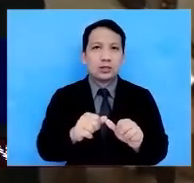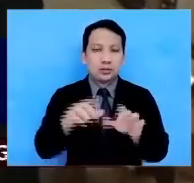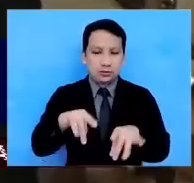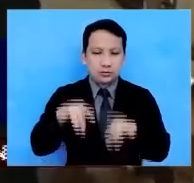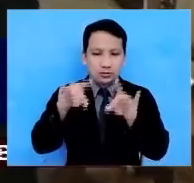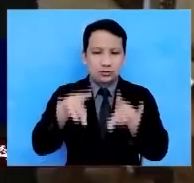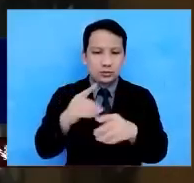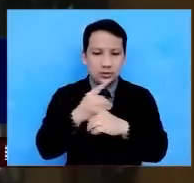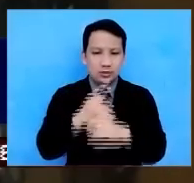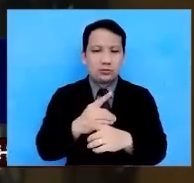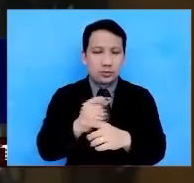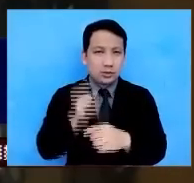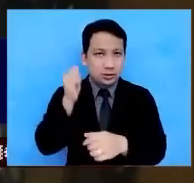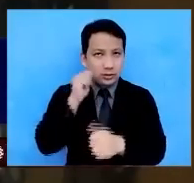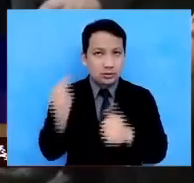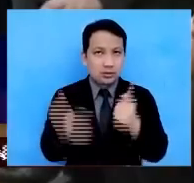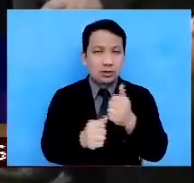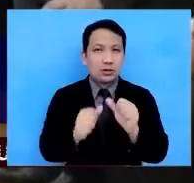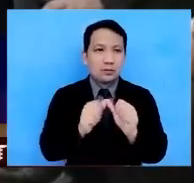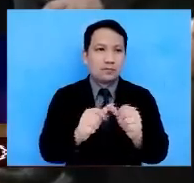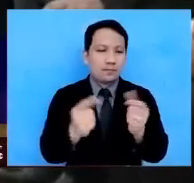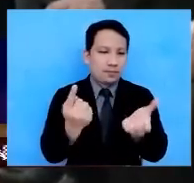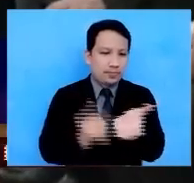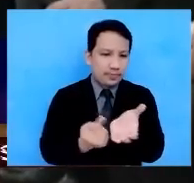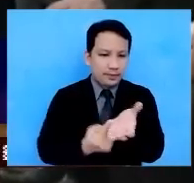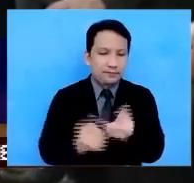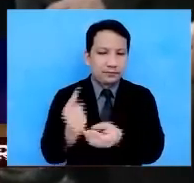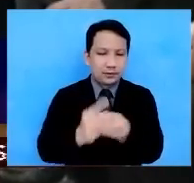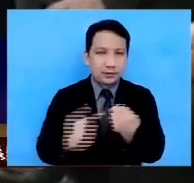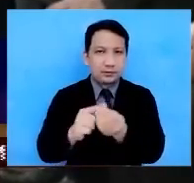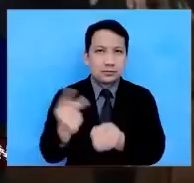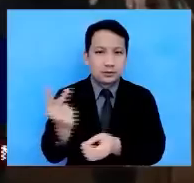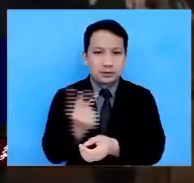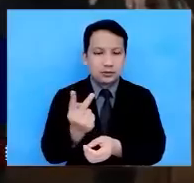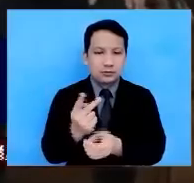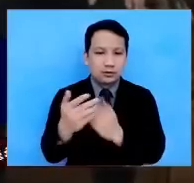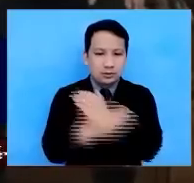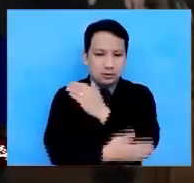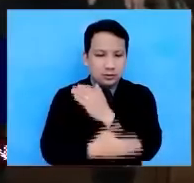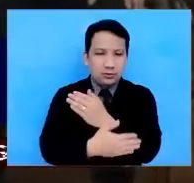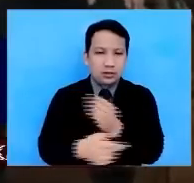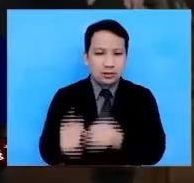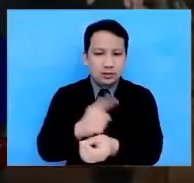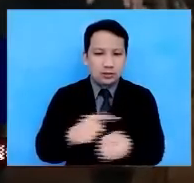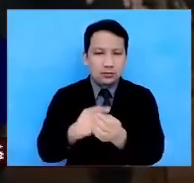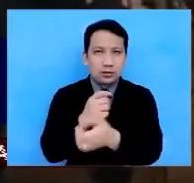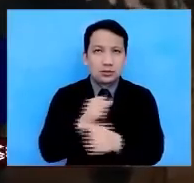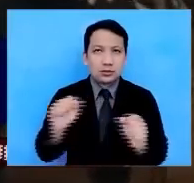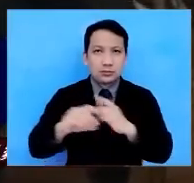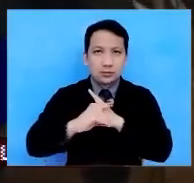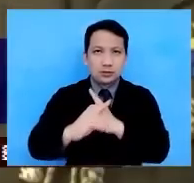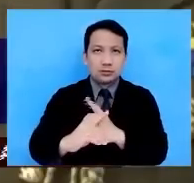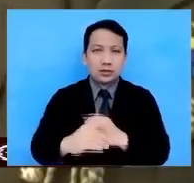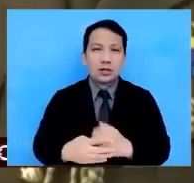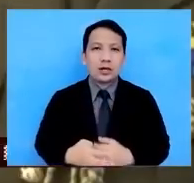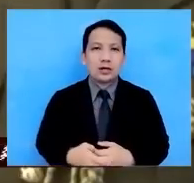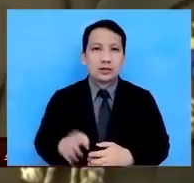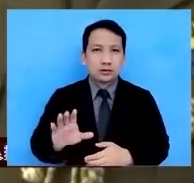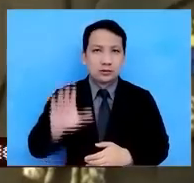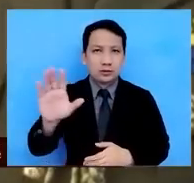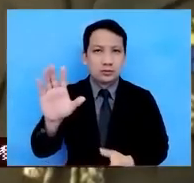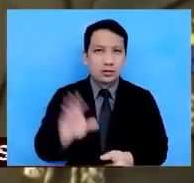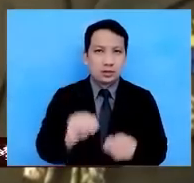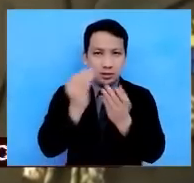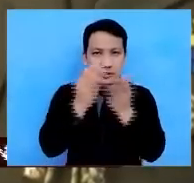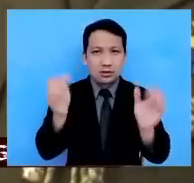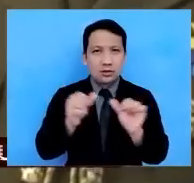Defense Secretary. Pinag-usapan nila ang posisyon ng dalawang bansa sa isyu ng security at defense. Ngayong taon, inaasahang